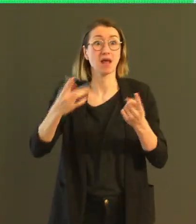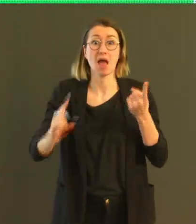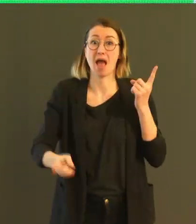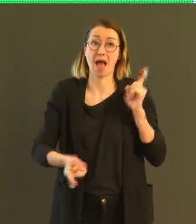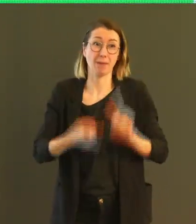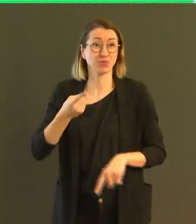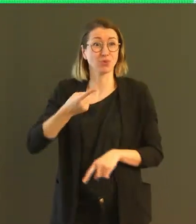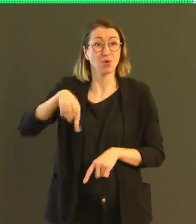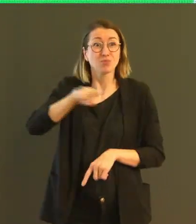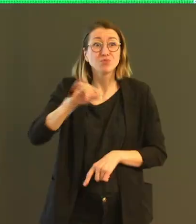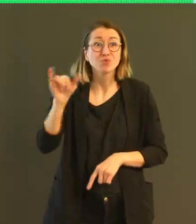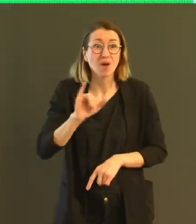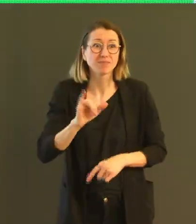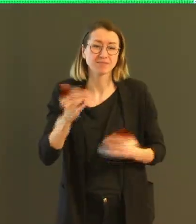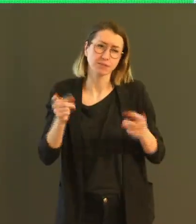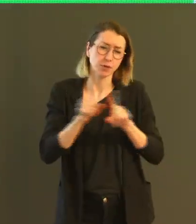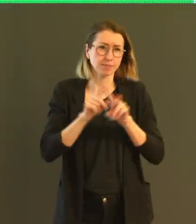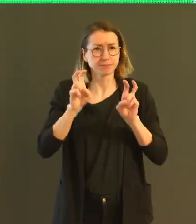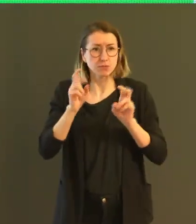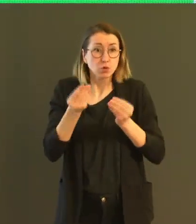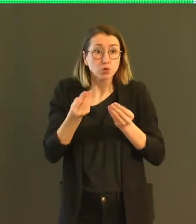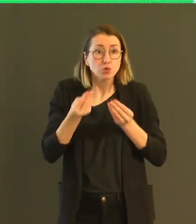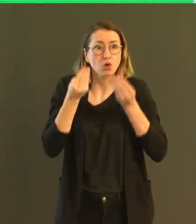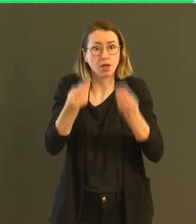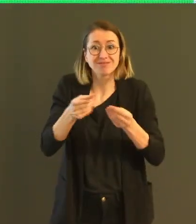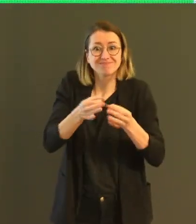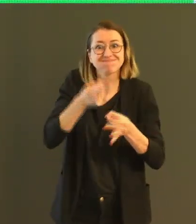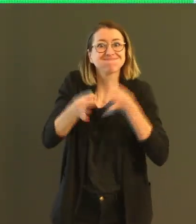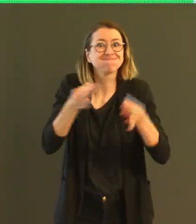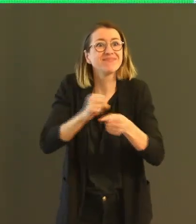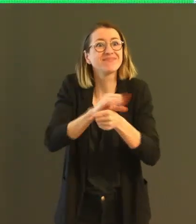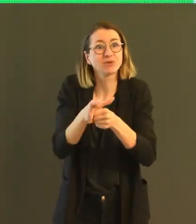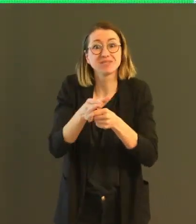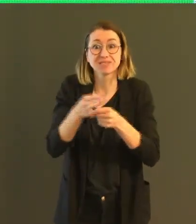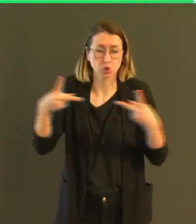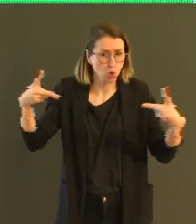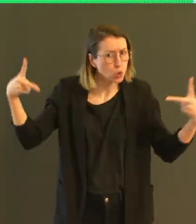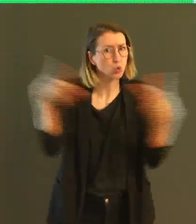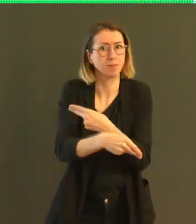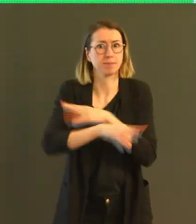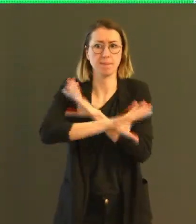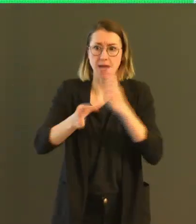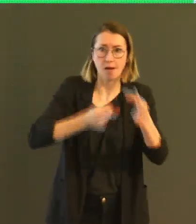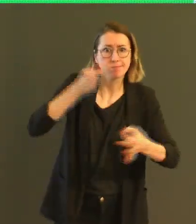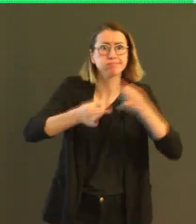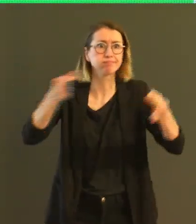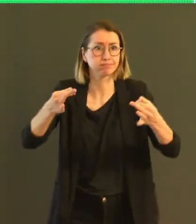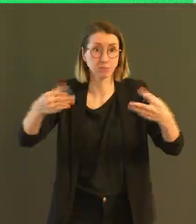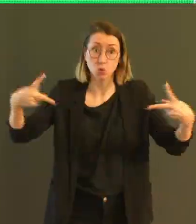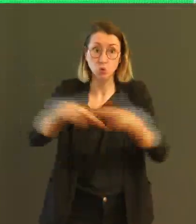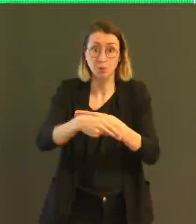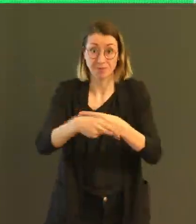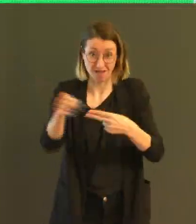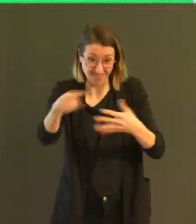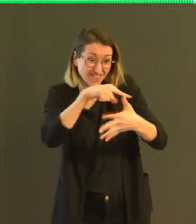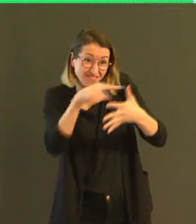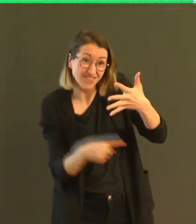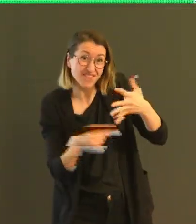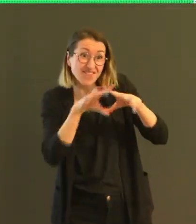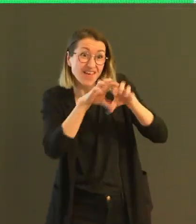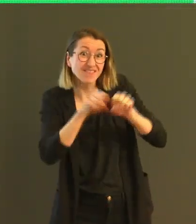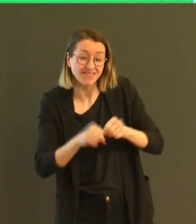le plus possible et chaîne de transmission ne sera pas obtenue c'est en prenant tout le menu comprend essayez